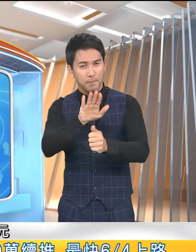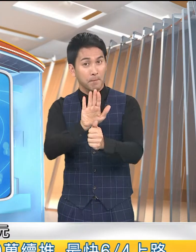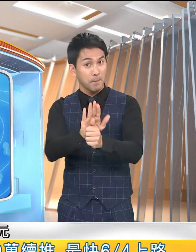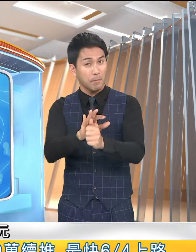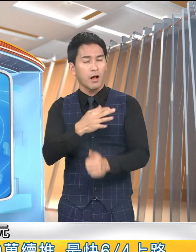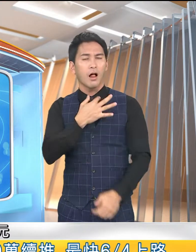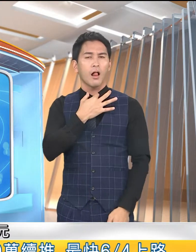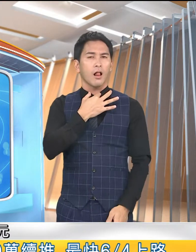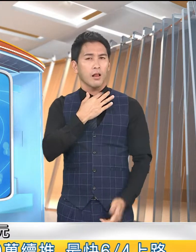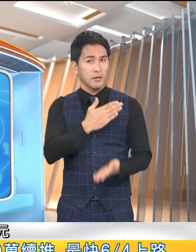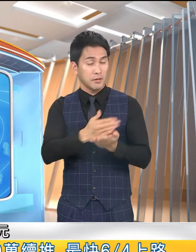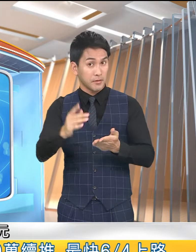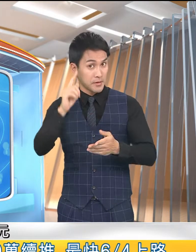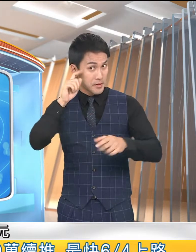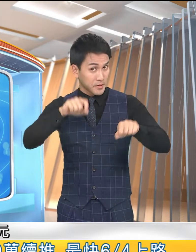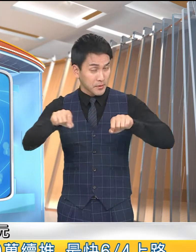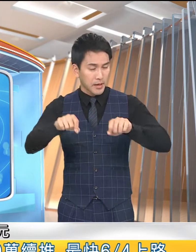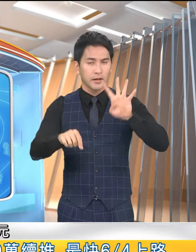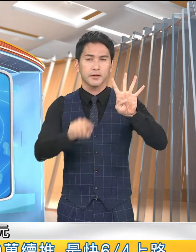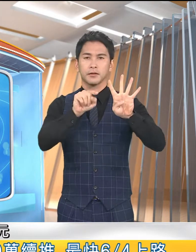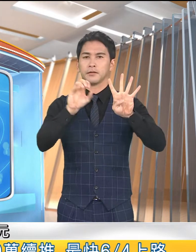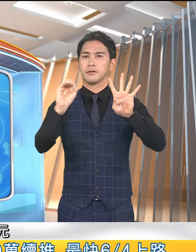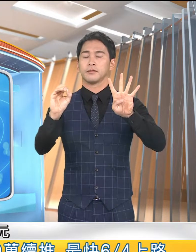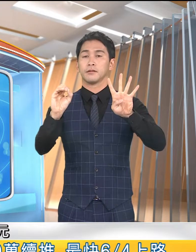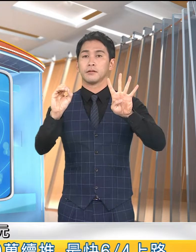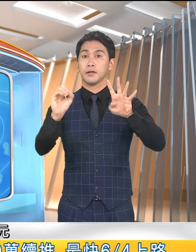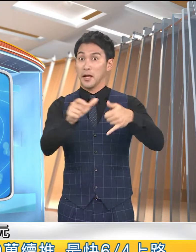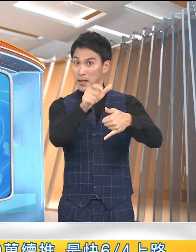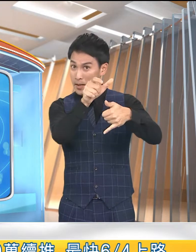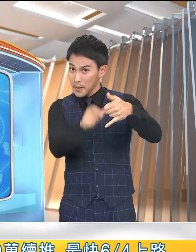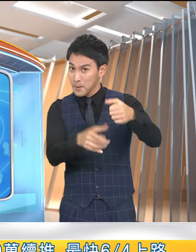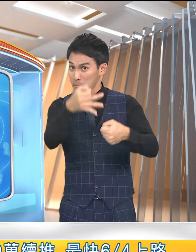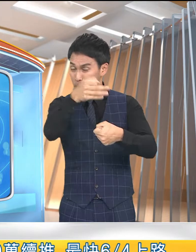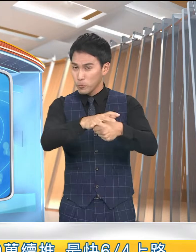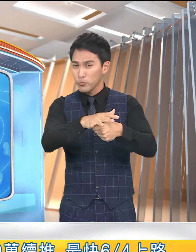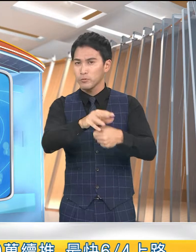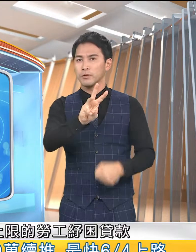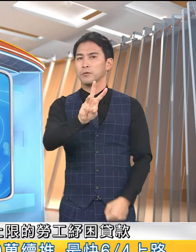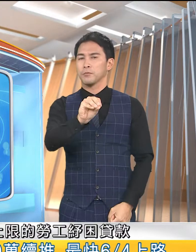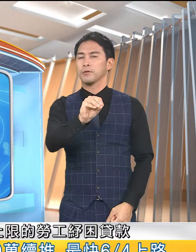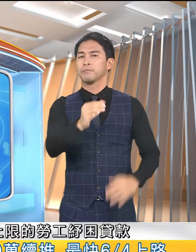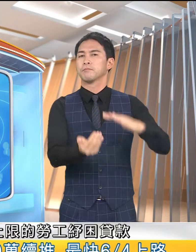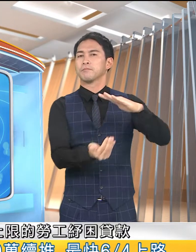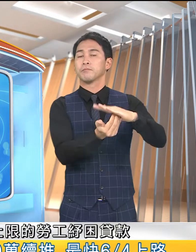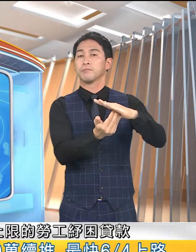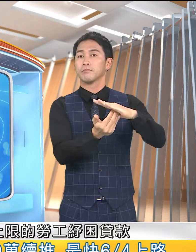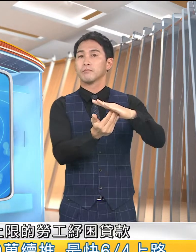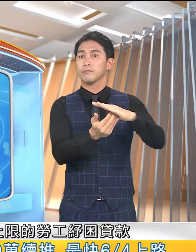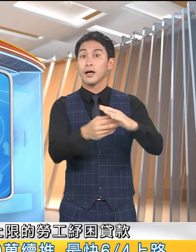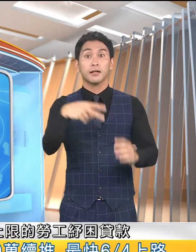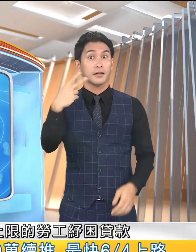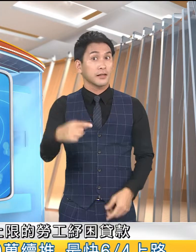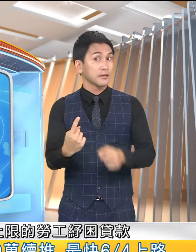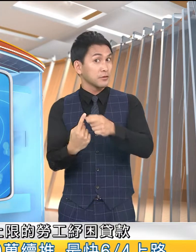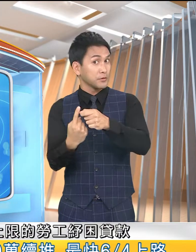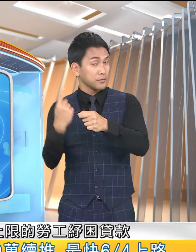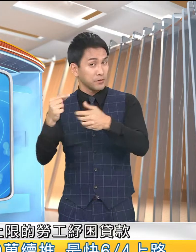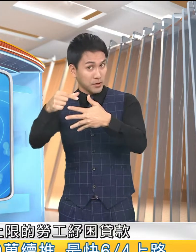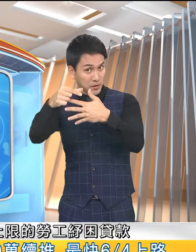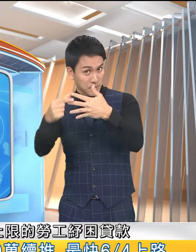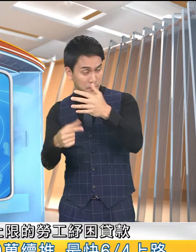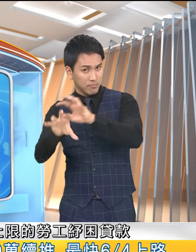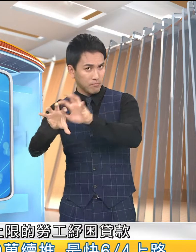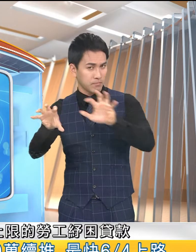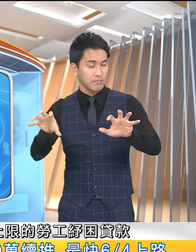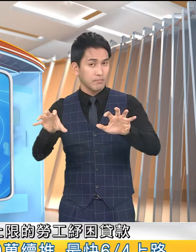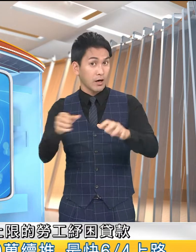4.0， 个人补贴最多3万元，也比照去年延续每人10万元上